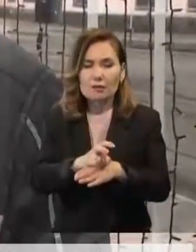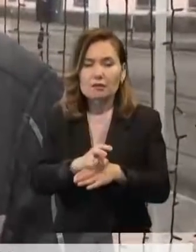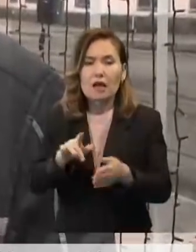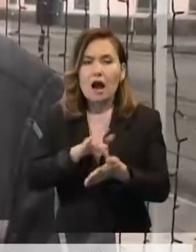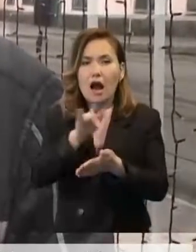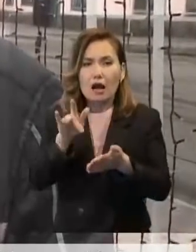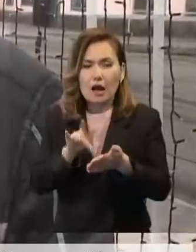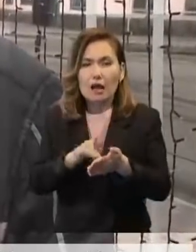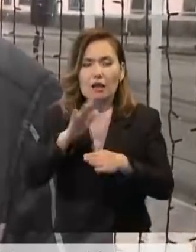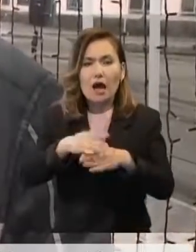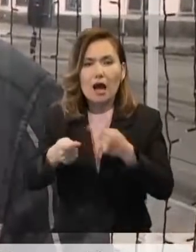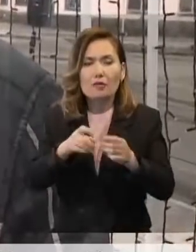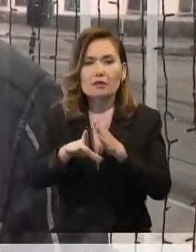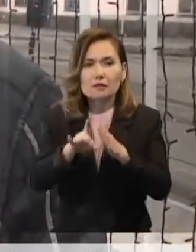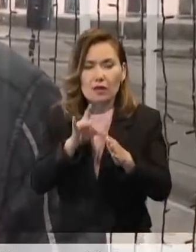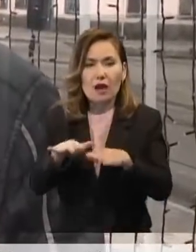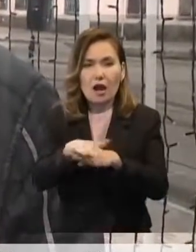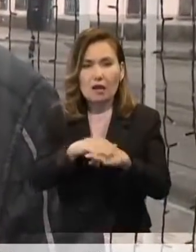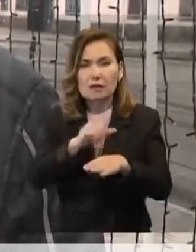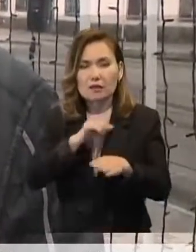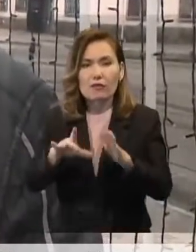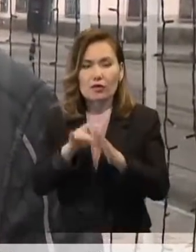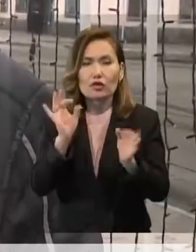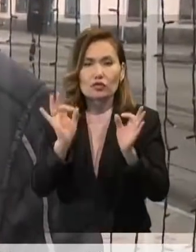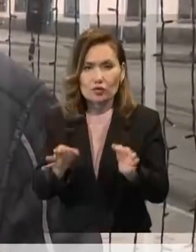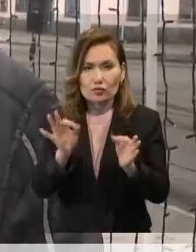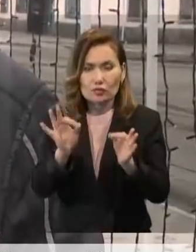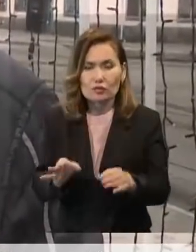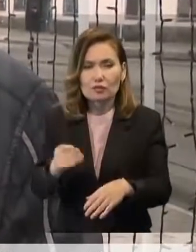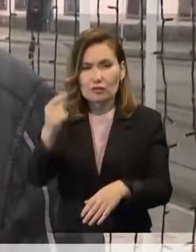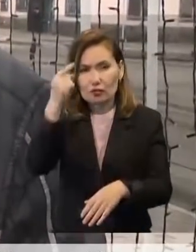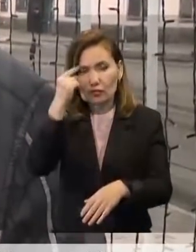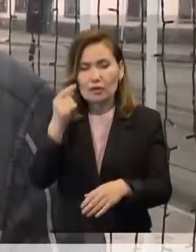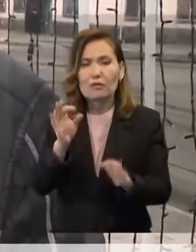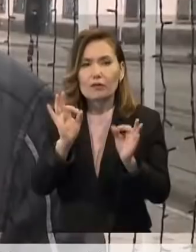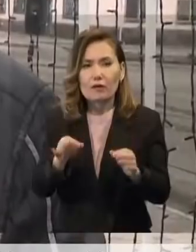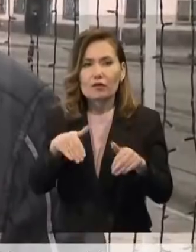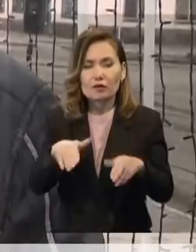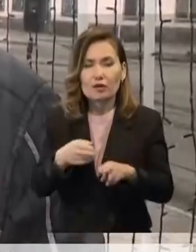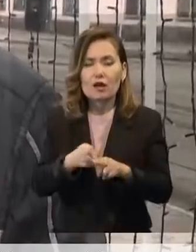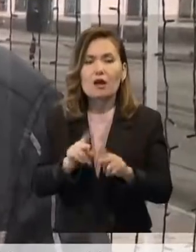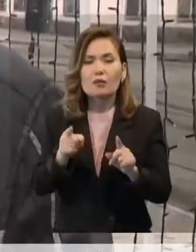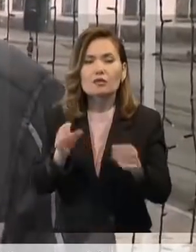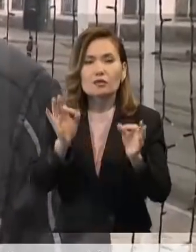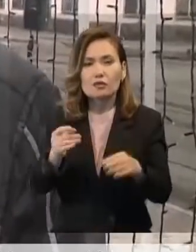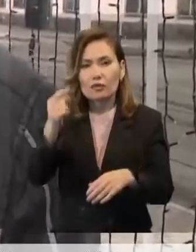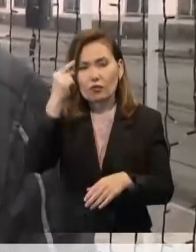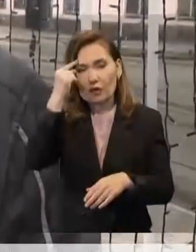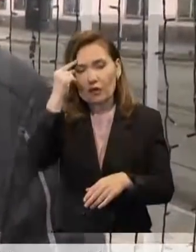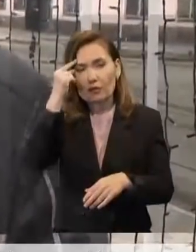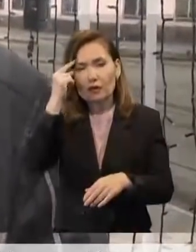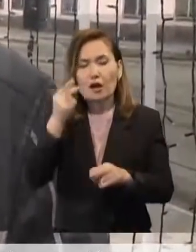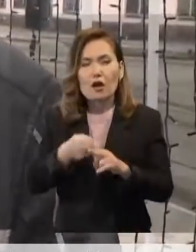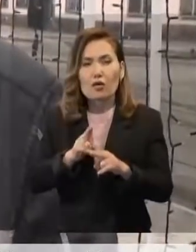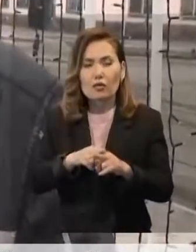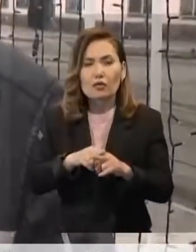әкімдерін халықтың өзі сайлағаны дұрыс па? Несімен дұрыс? Дұрыс, дұрыс. Несімен дұрыс өлесі? Енді қой, порядок